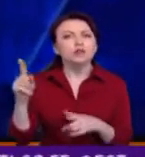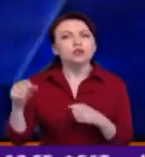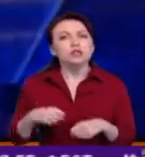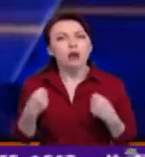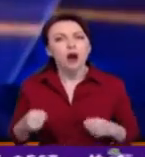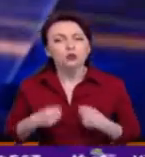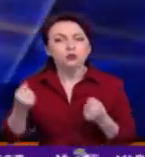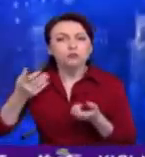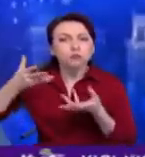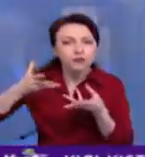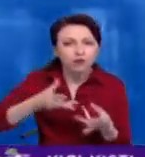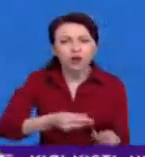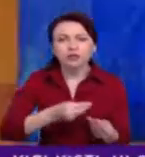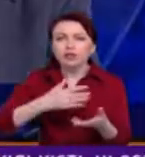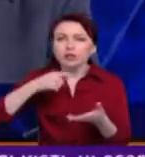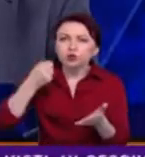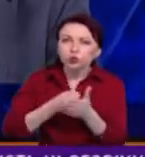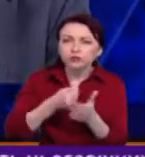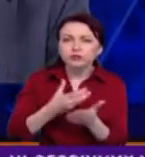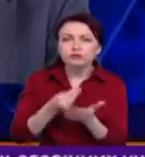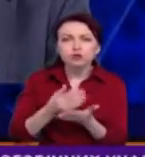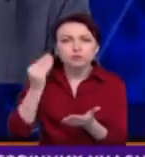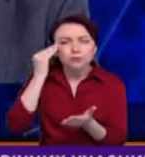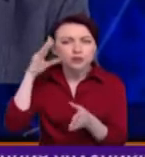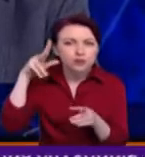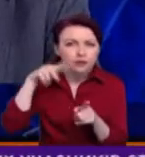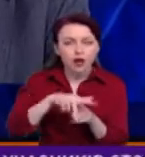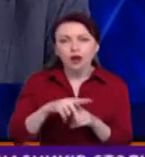відстоювати свою політику, робити якісь ставки. Але в